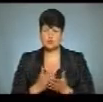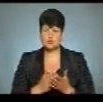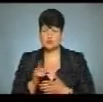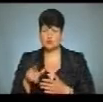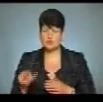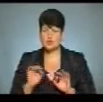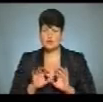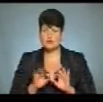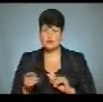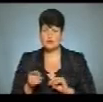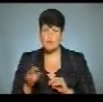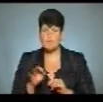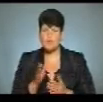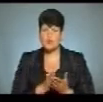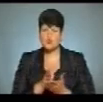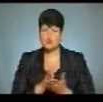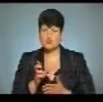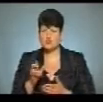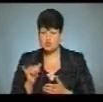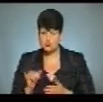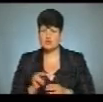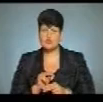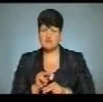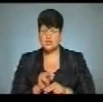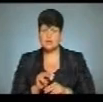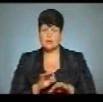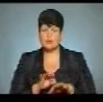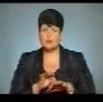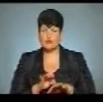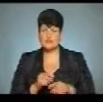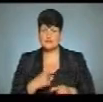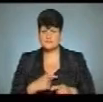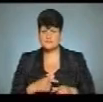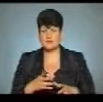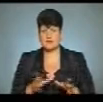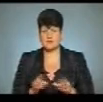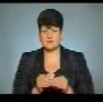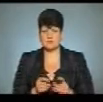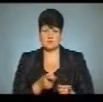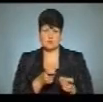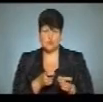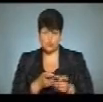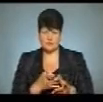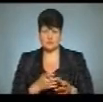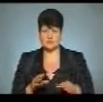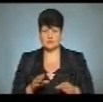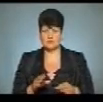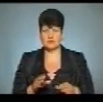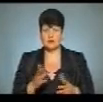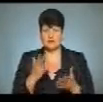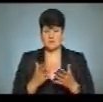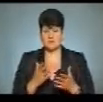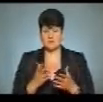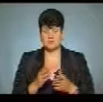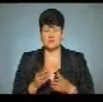розповіли тернополянам про службу та вчили поводитися зі зброєю. Пояснили, як показали. Довелося б ще постріляти, було б взагалі